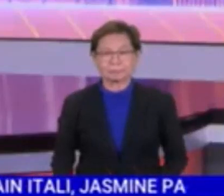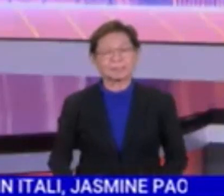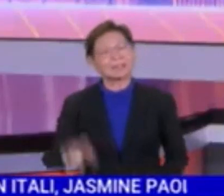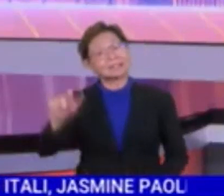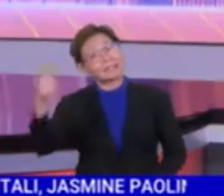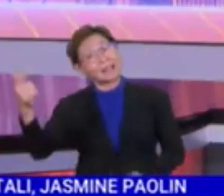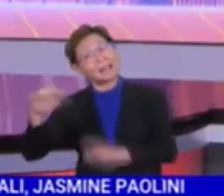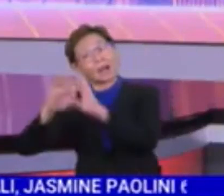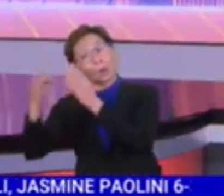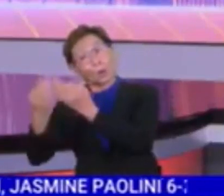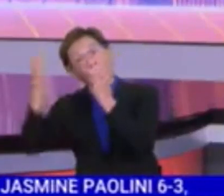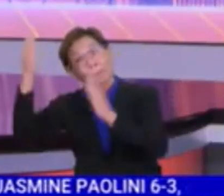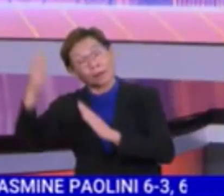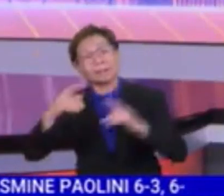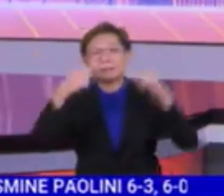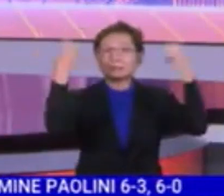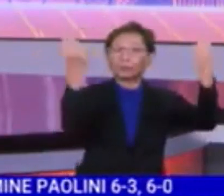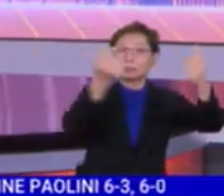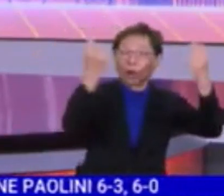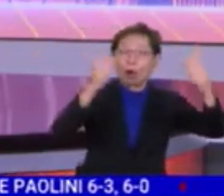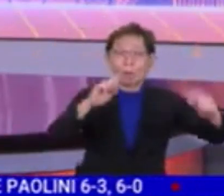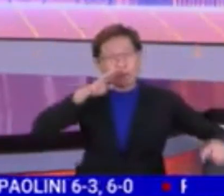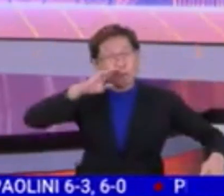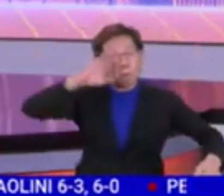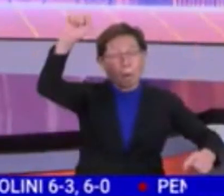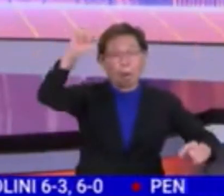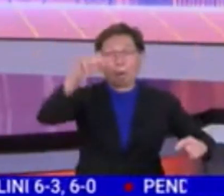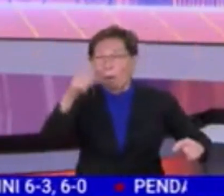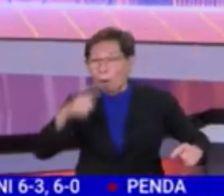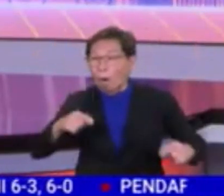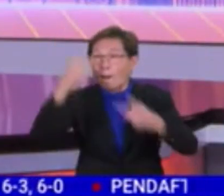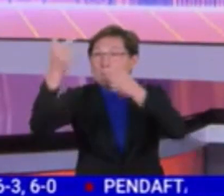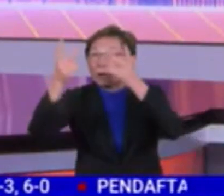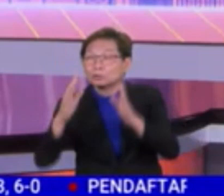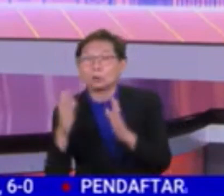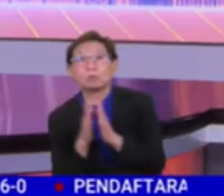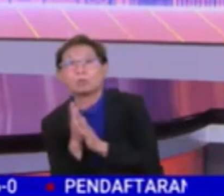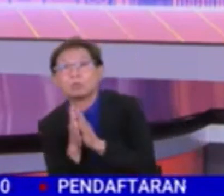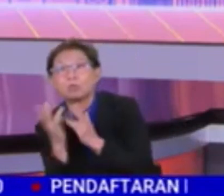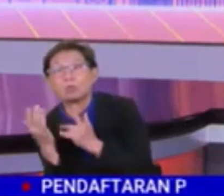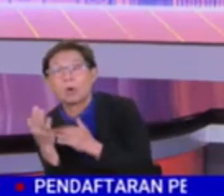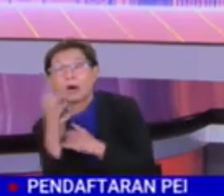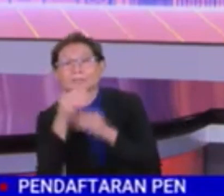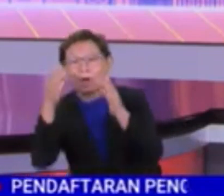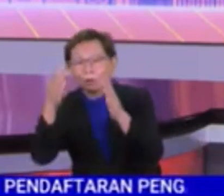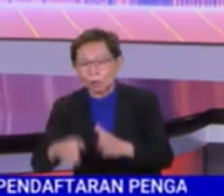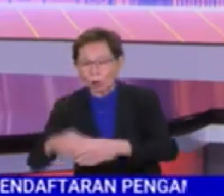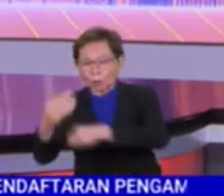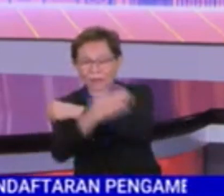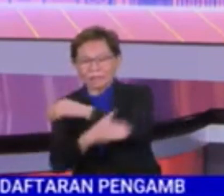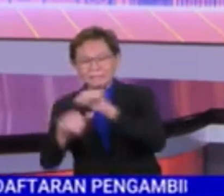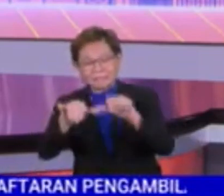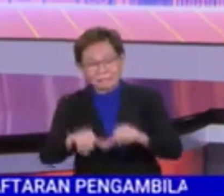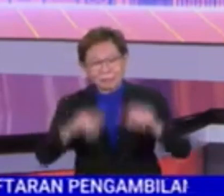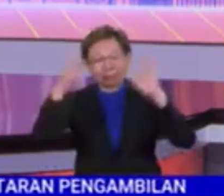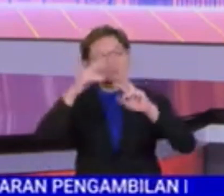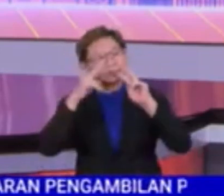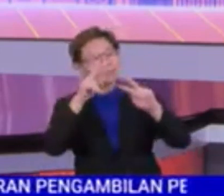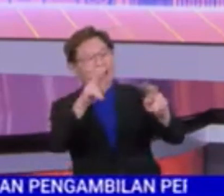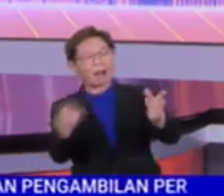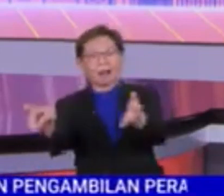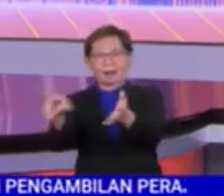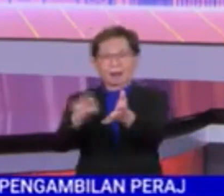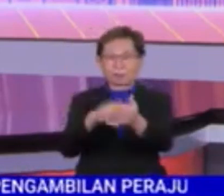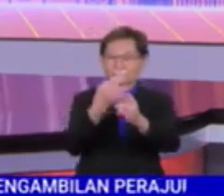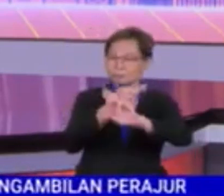Selain keluarga Malaysia, sambutan Hari Kebangsaan menjadi antara yang dinanti oleh pelancong atau warga asing yang tinggal di negara ini. Kita saksikan